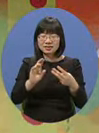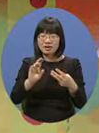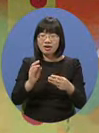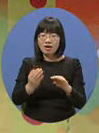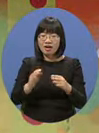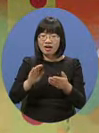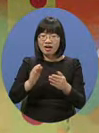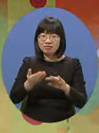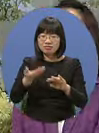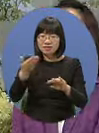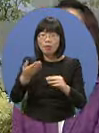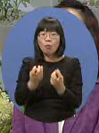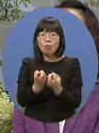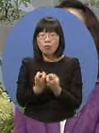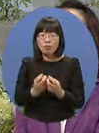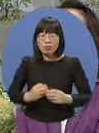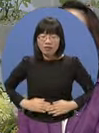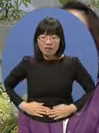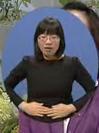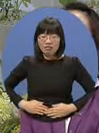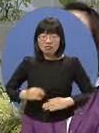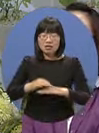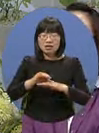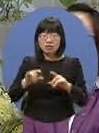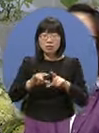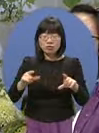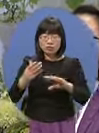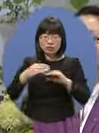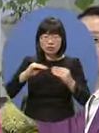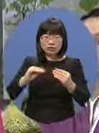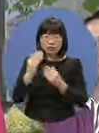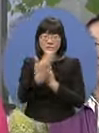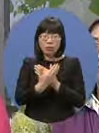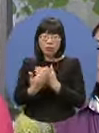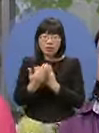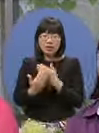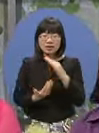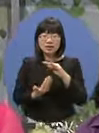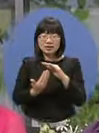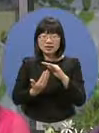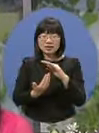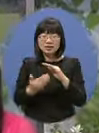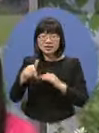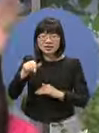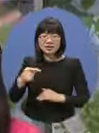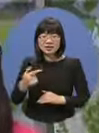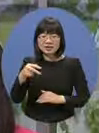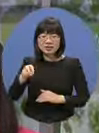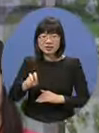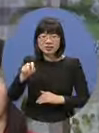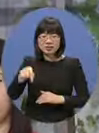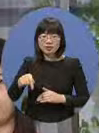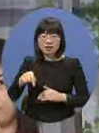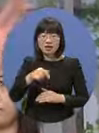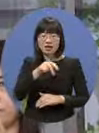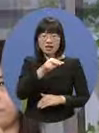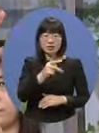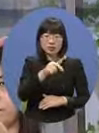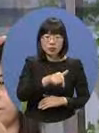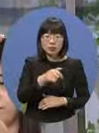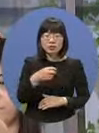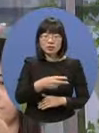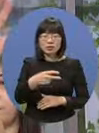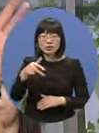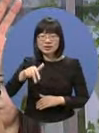어떻게 해야 될까요? 그래서 이제 뱃살은 보통 근육이 우리가 몸에서 이루어지는 근섬유가 네. 그 속근, 지근이라고 좀 나눠져